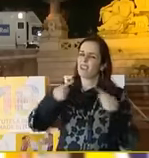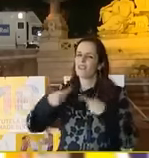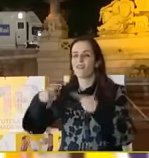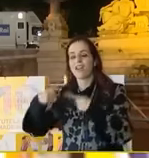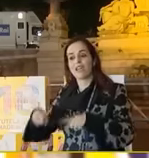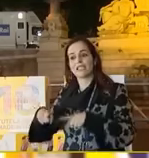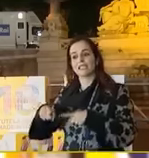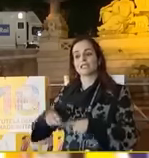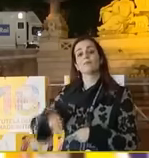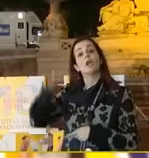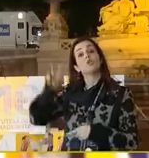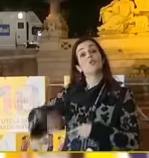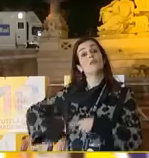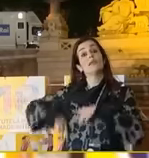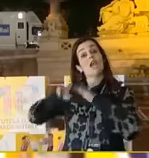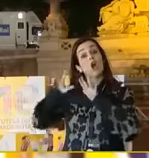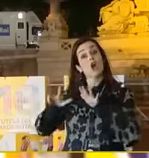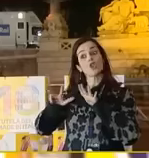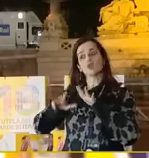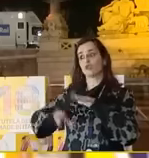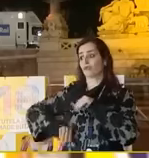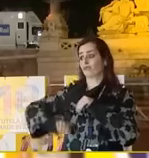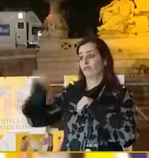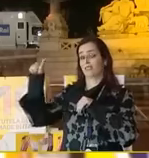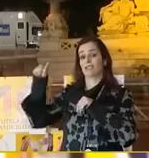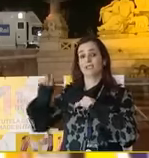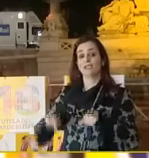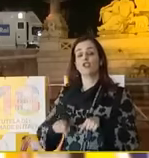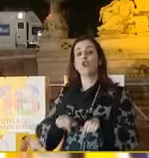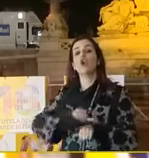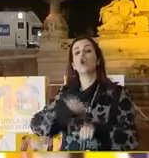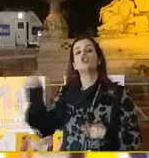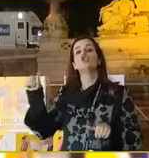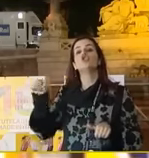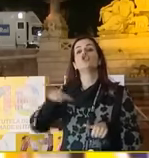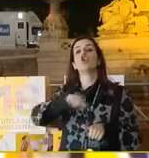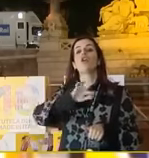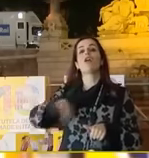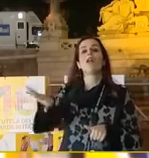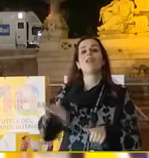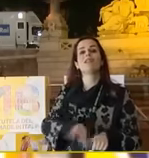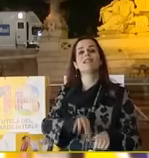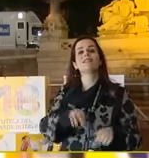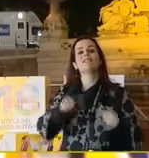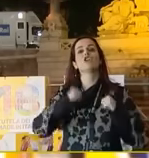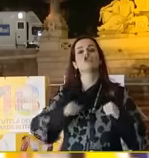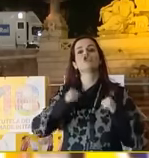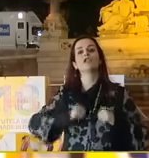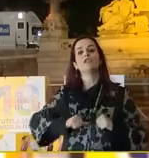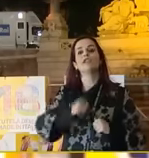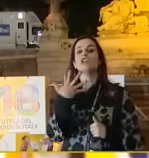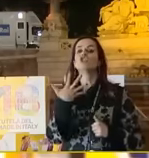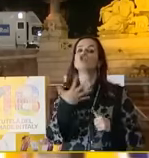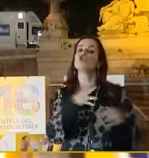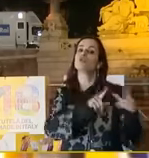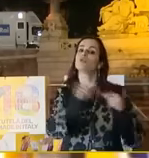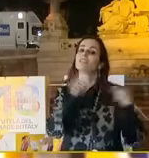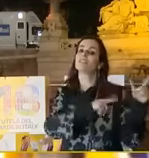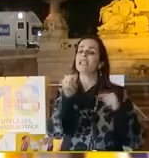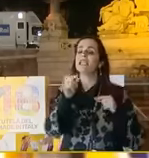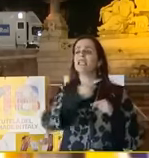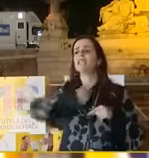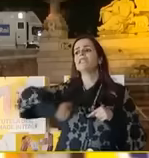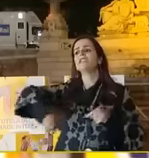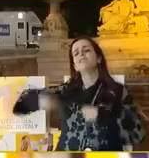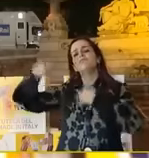nel 2008, quando ancora c'erano solo le liste civiche a 5 Stelle. Decidemmo di non partecipare, perché sapevamo che